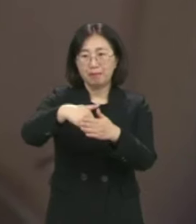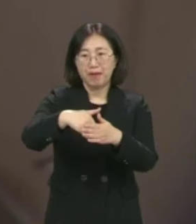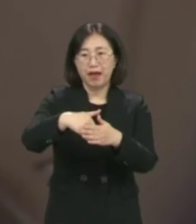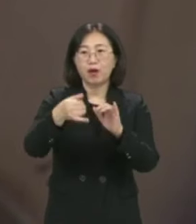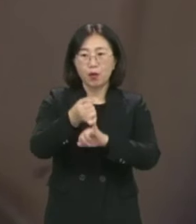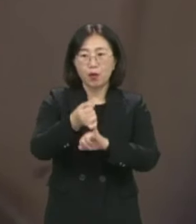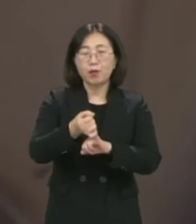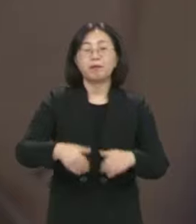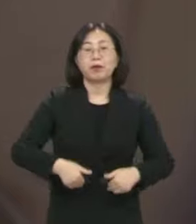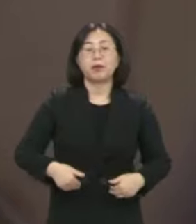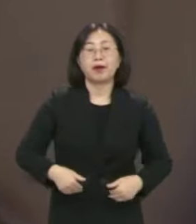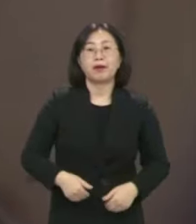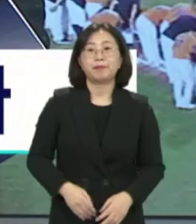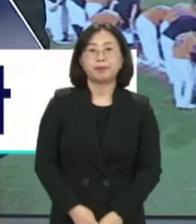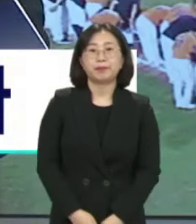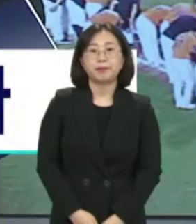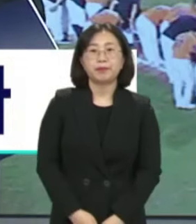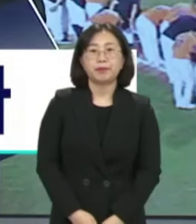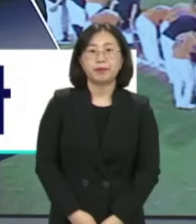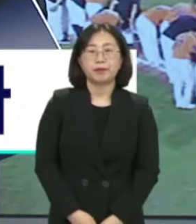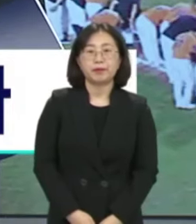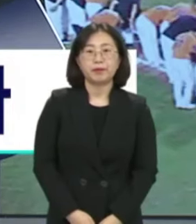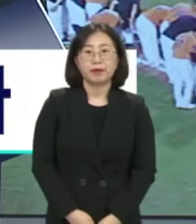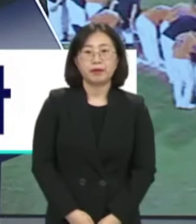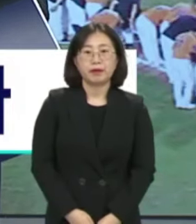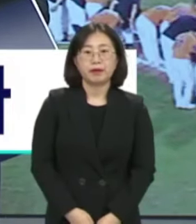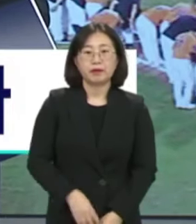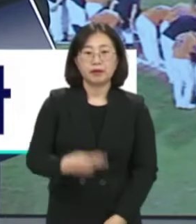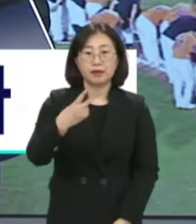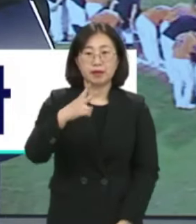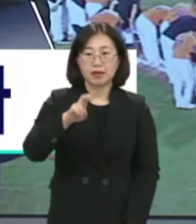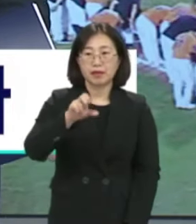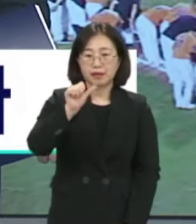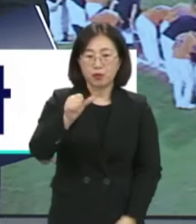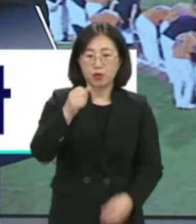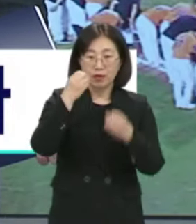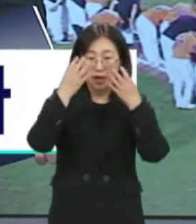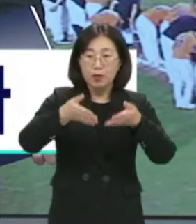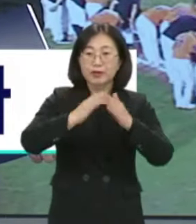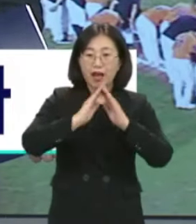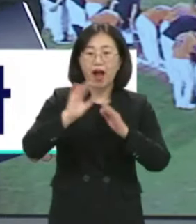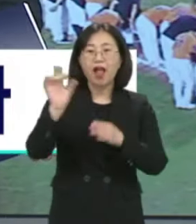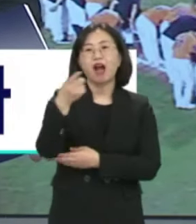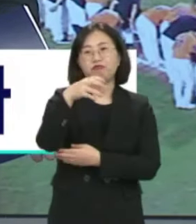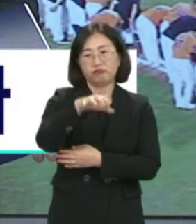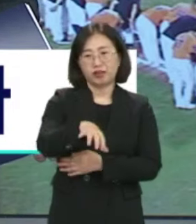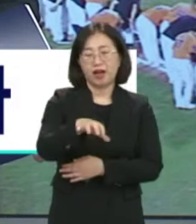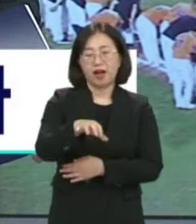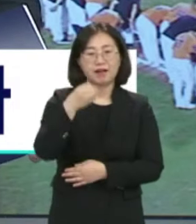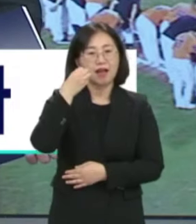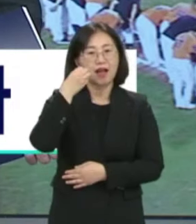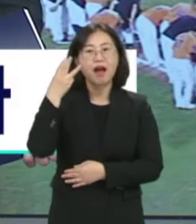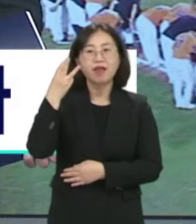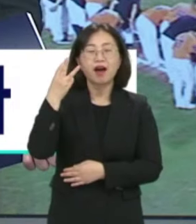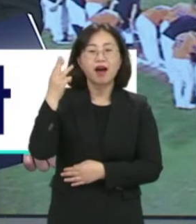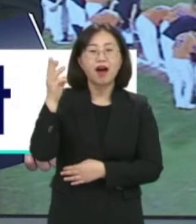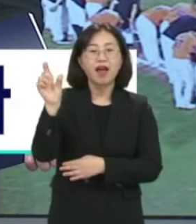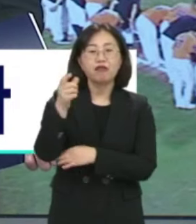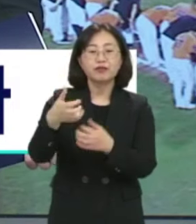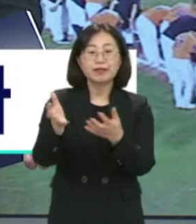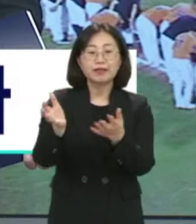접촉해야 합니다 2025년 신축구장 시대를 앞둔 하나 이글스가 올겨울